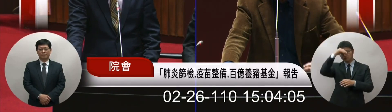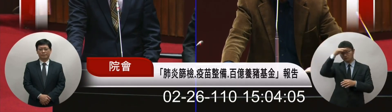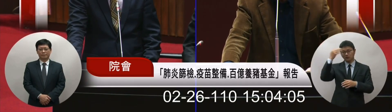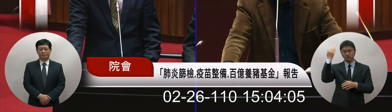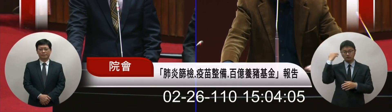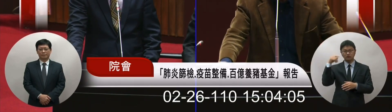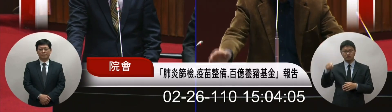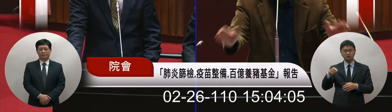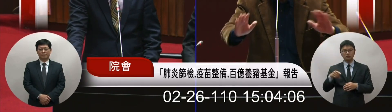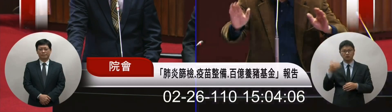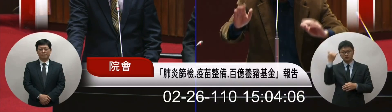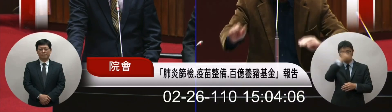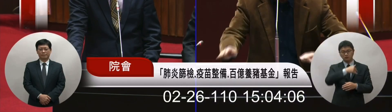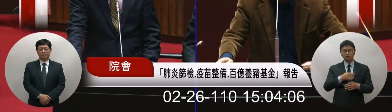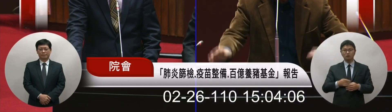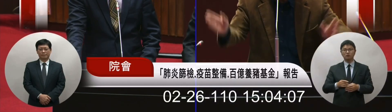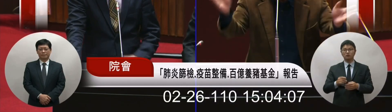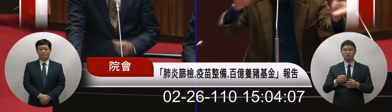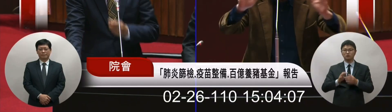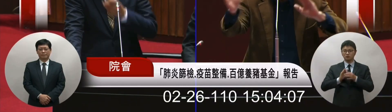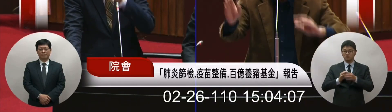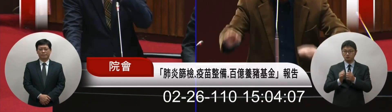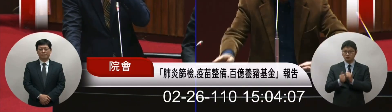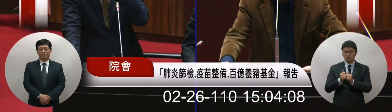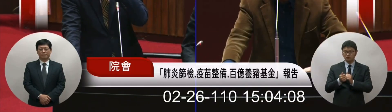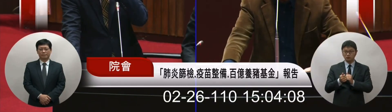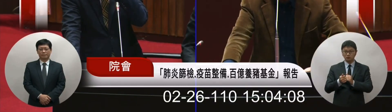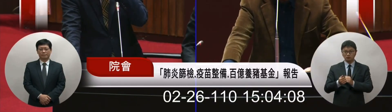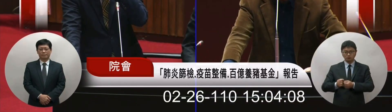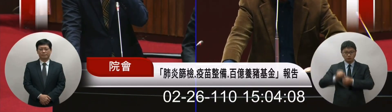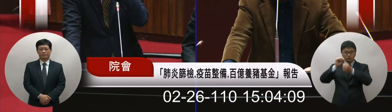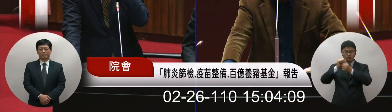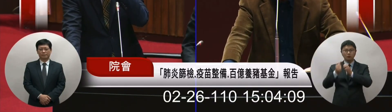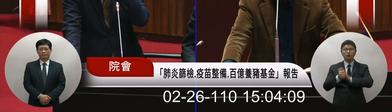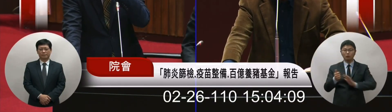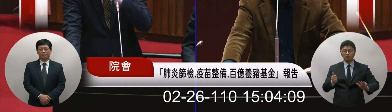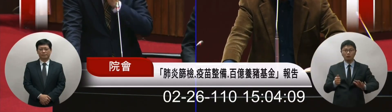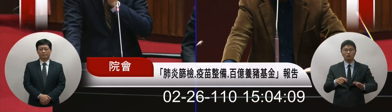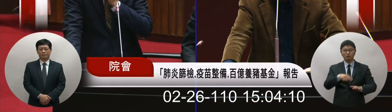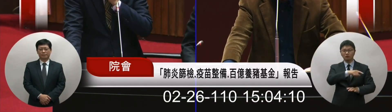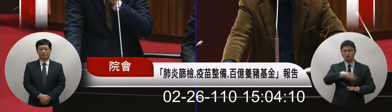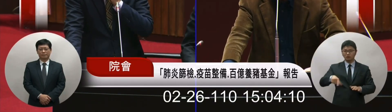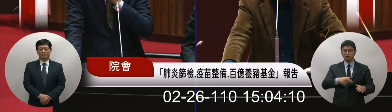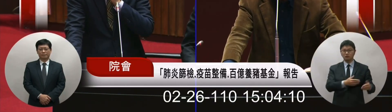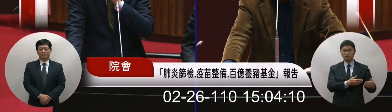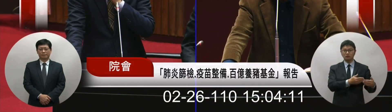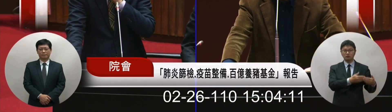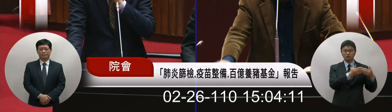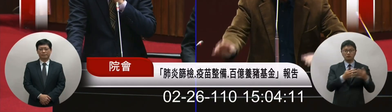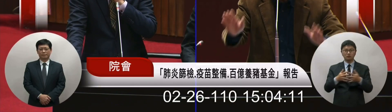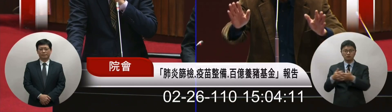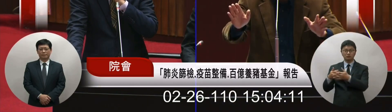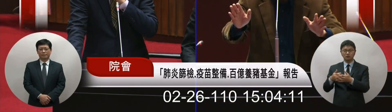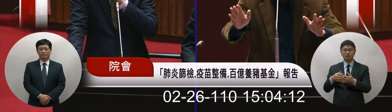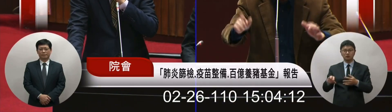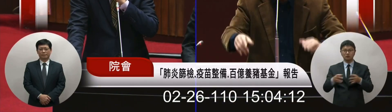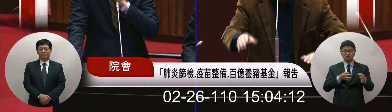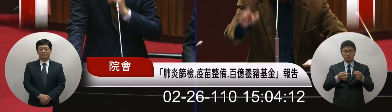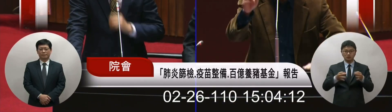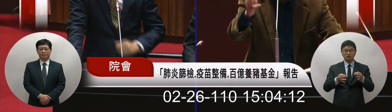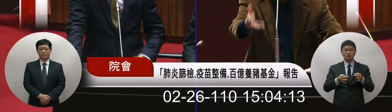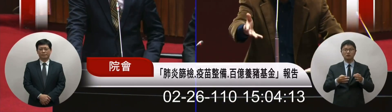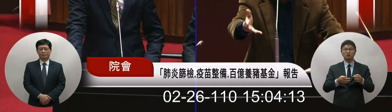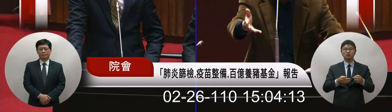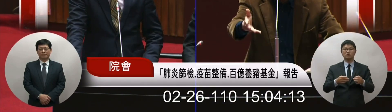关税，哎，这个造成很大的中美贸易的。这个纷争呢，我们也很怕。其